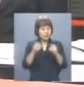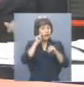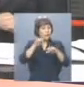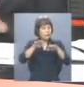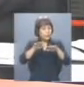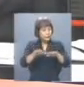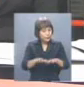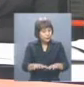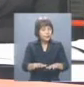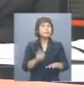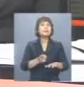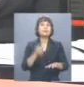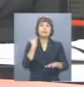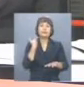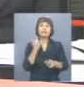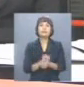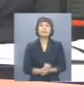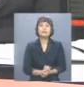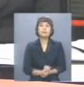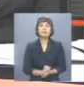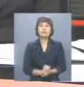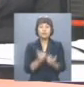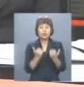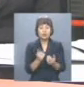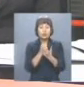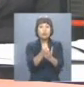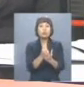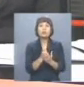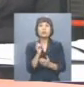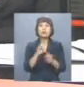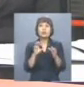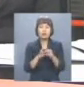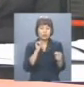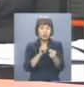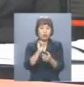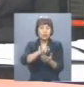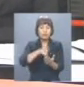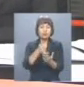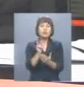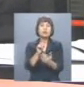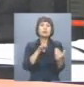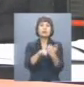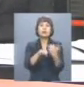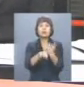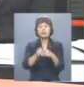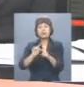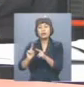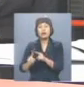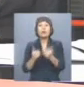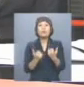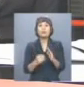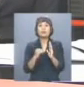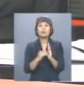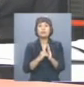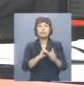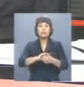ติแต่สิ่งที่ขณะนี้ทุกคนต้องช่วยกันก็คือภาวะฟื้นฟูนะคะถนนหนทางต่างๆวันนี้กรุงเทพมหานครได้ร่วมกับ